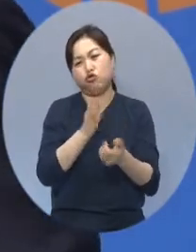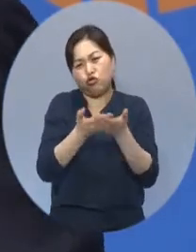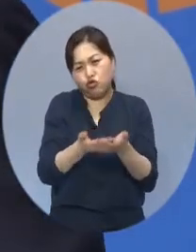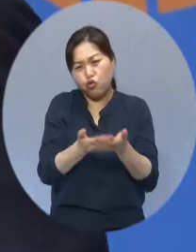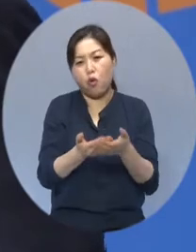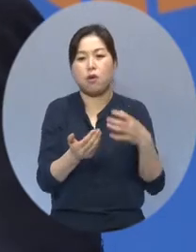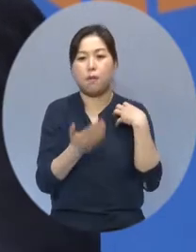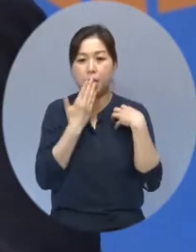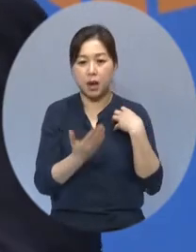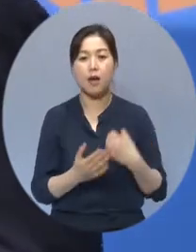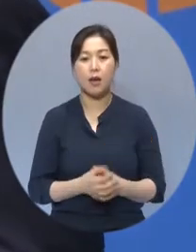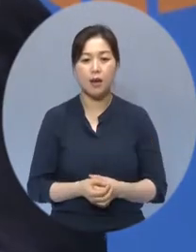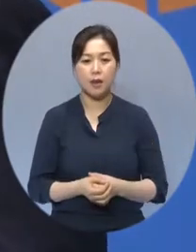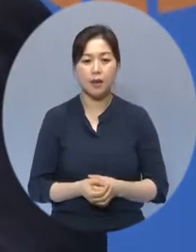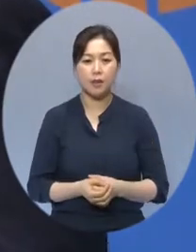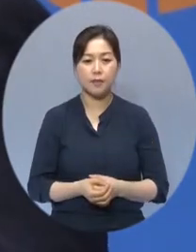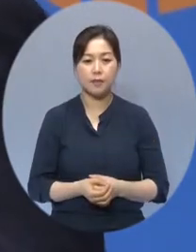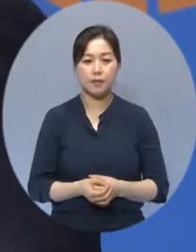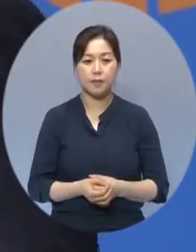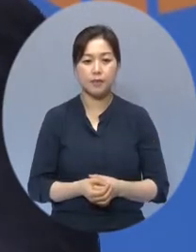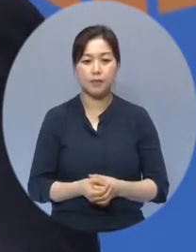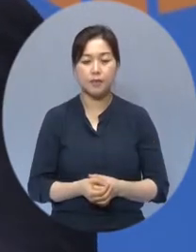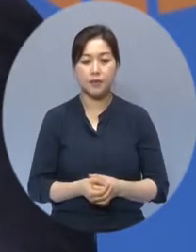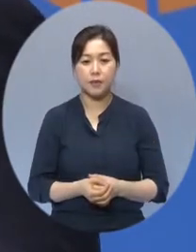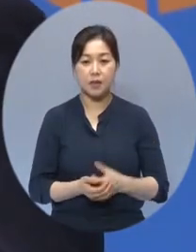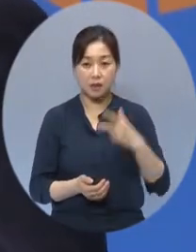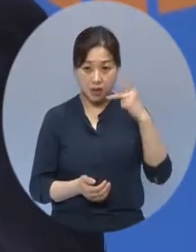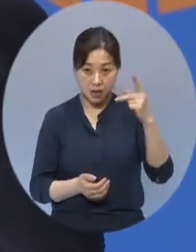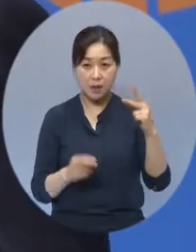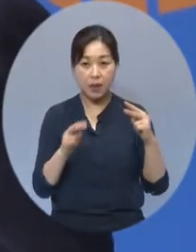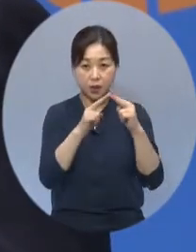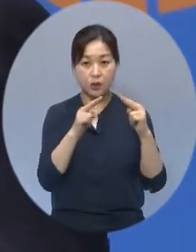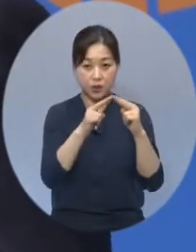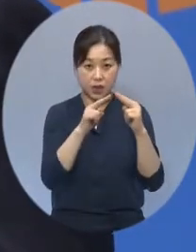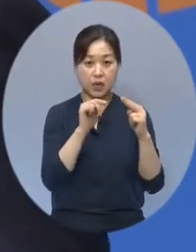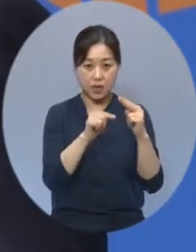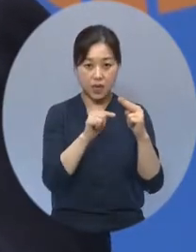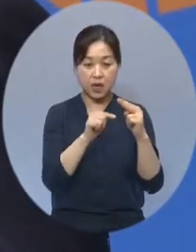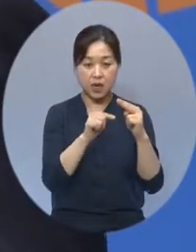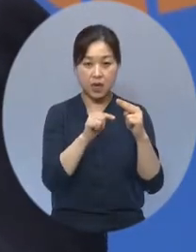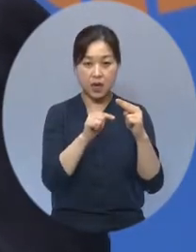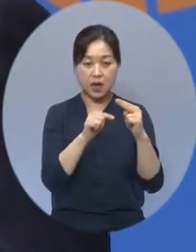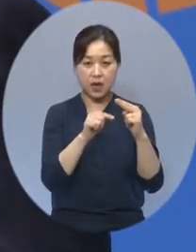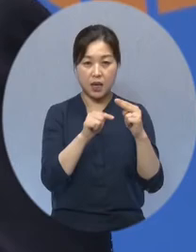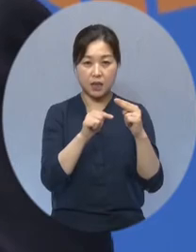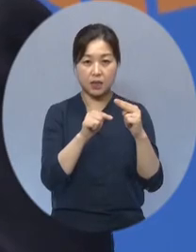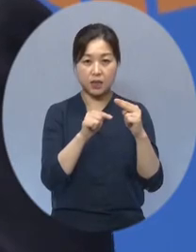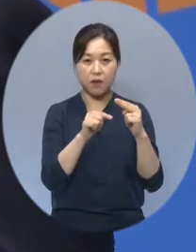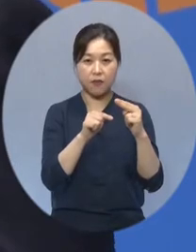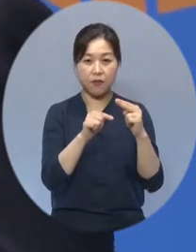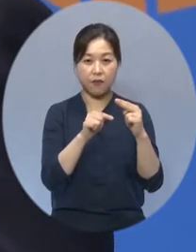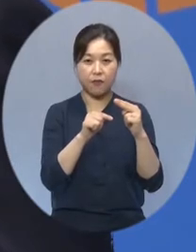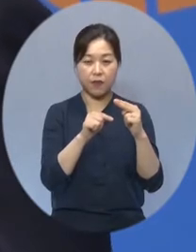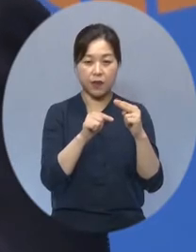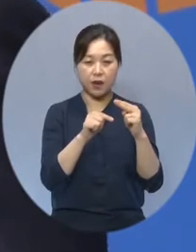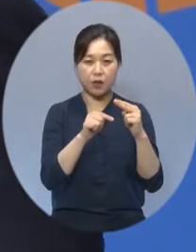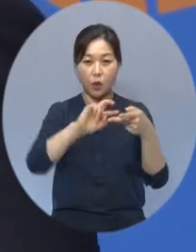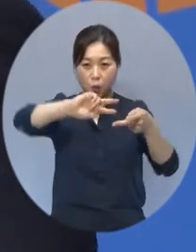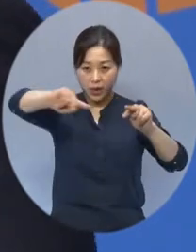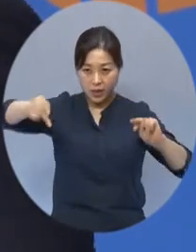있다. 그래서 이제 K반도체의 하나의 벨트를 형성하는 핵심으로 우리